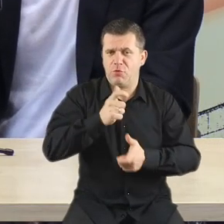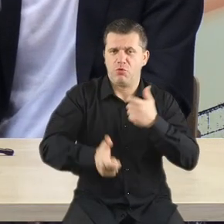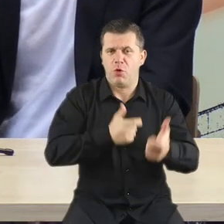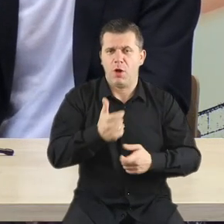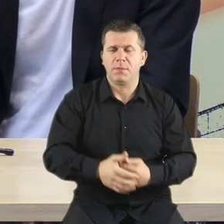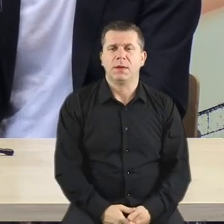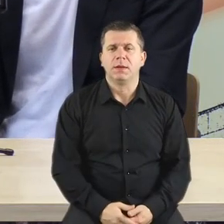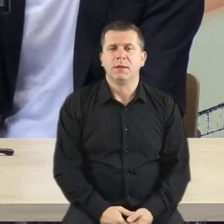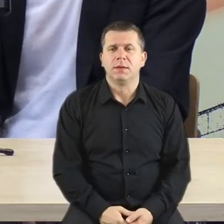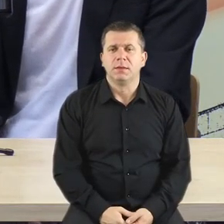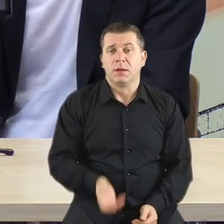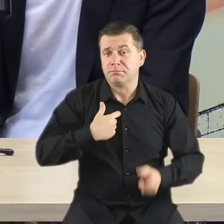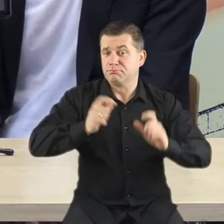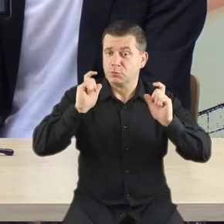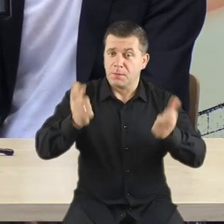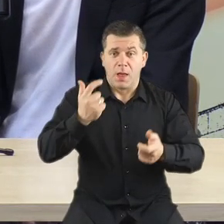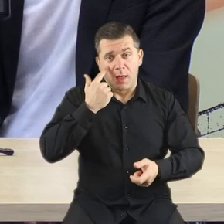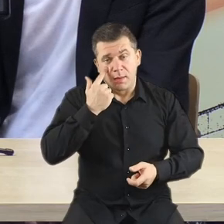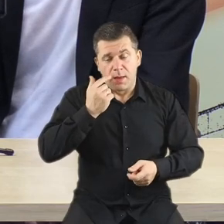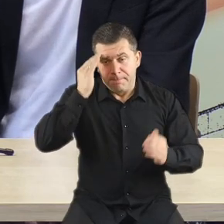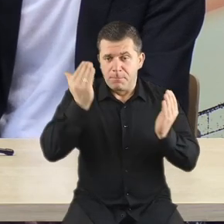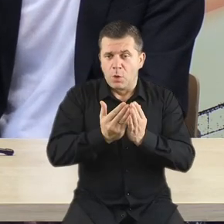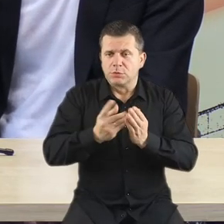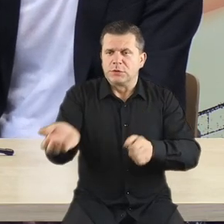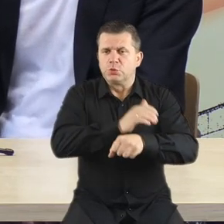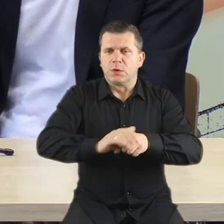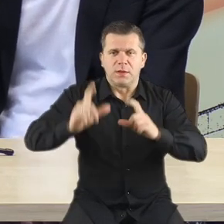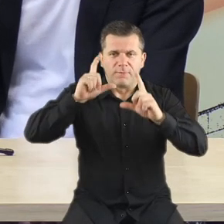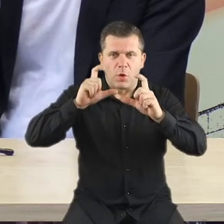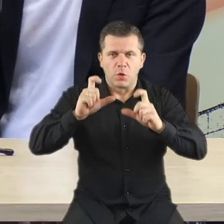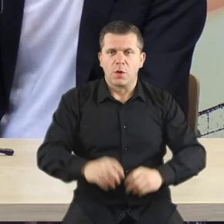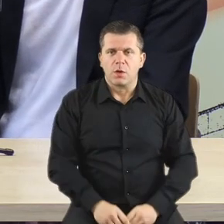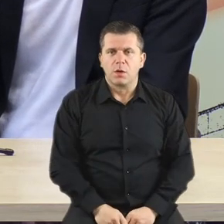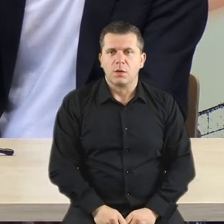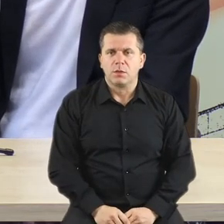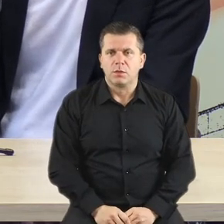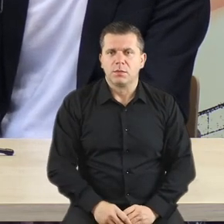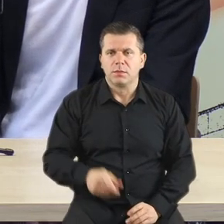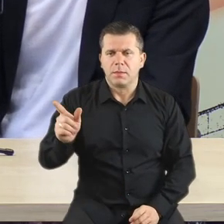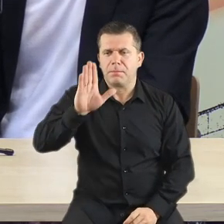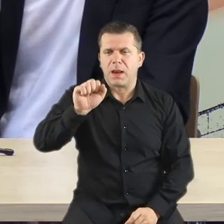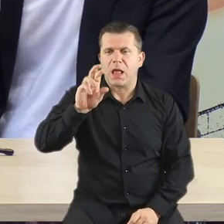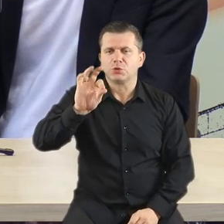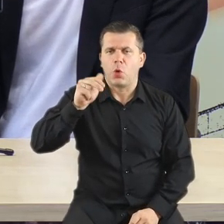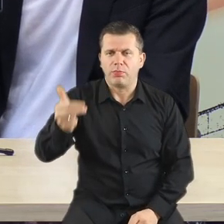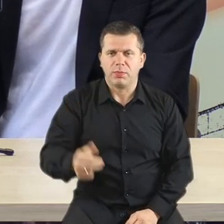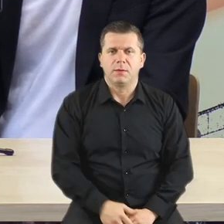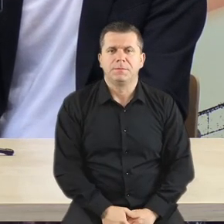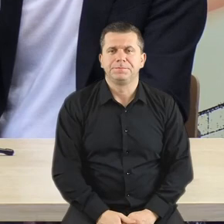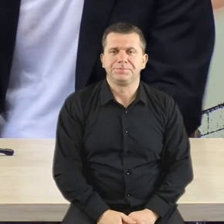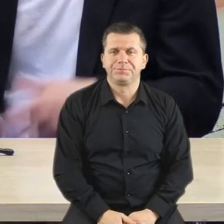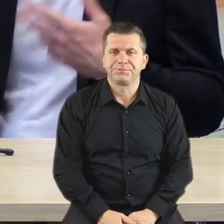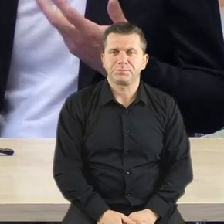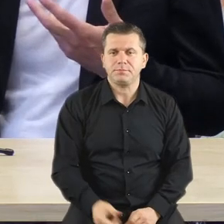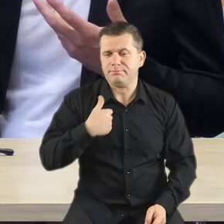też przypadkiem poznałem takiego słynnego fotografa Henri Cartier-Bressona